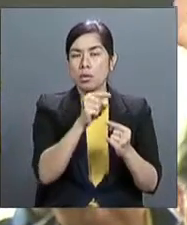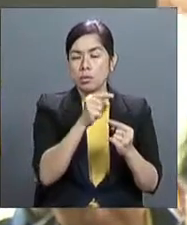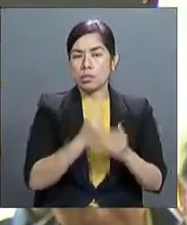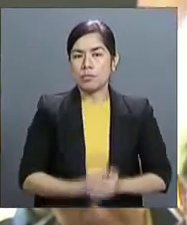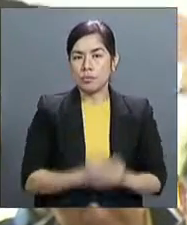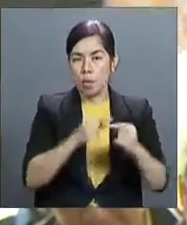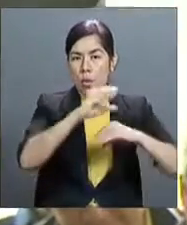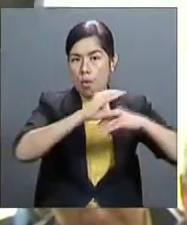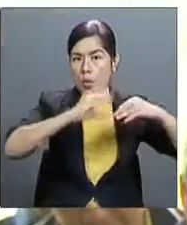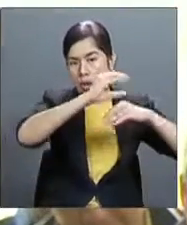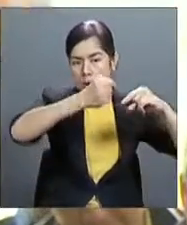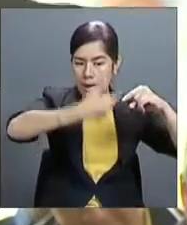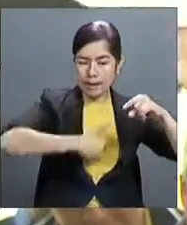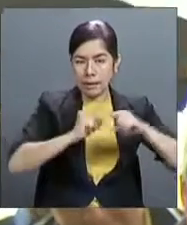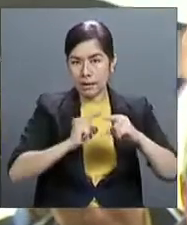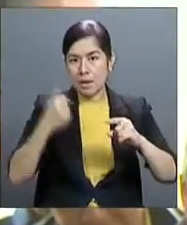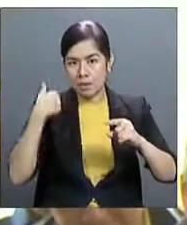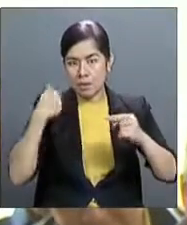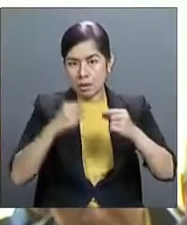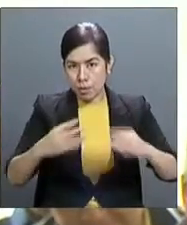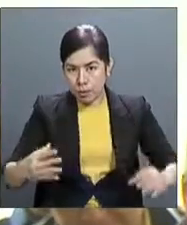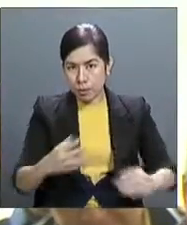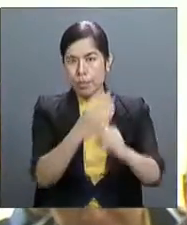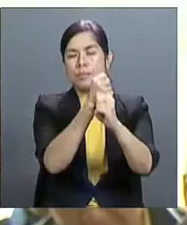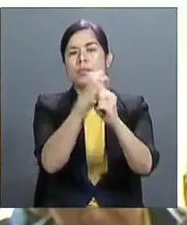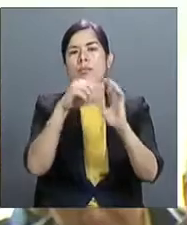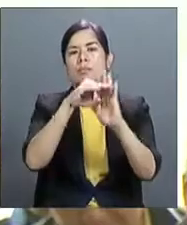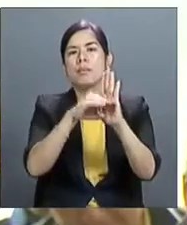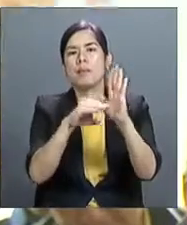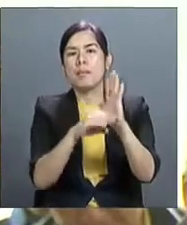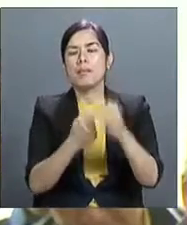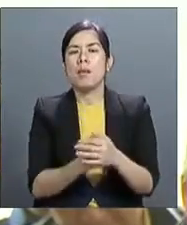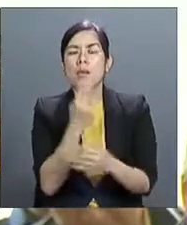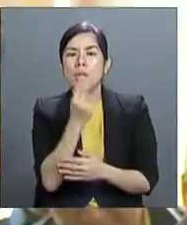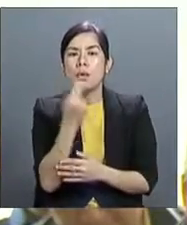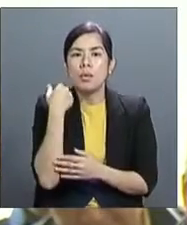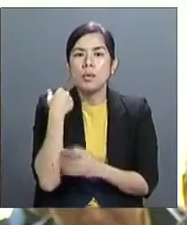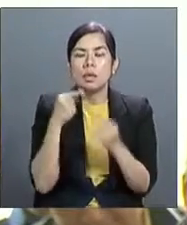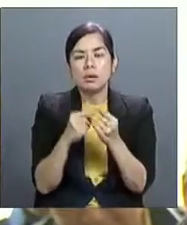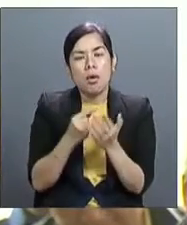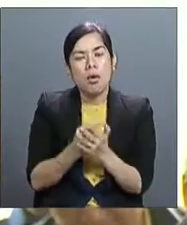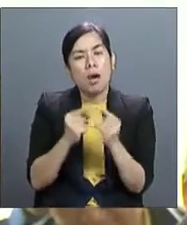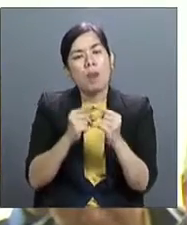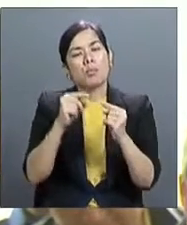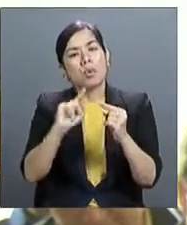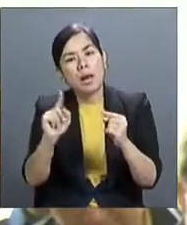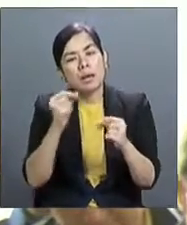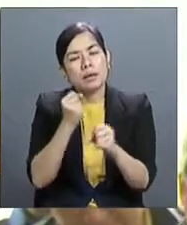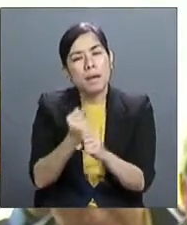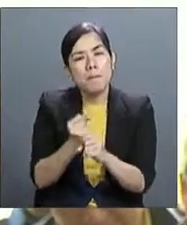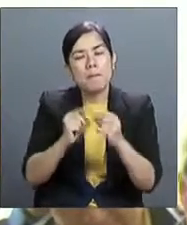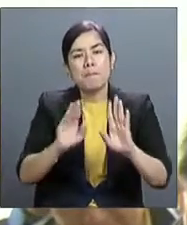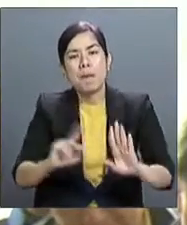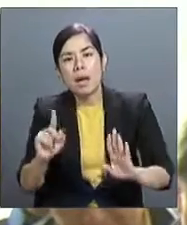านะพื้นที่นนท์พื้นที่นี้พื้นที่เขาเรียบเรียงมาแล้วเดี๋ยวผมก็จะจัดระเบียบให้ว่าตรงไหนมันจะใช้เงินตรงไหนตรงไหนจะทำได้ปีไหนอันไหน